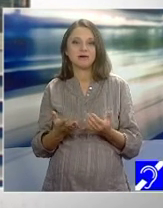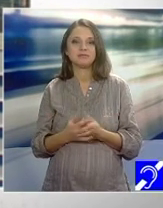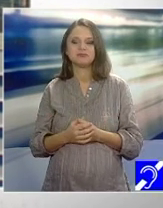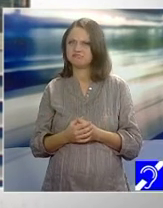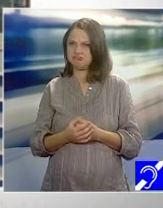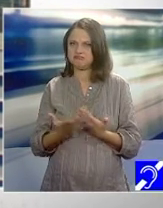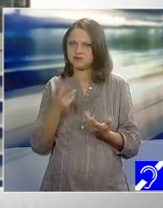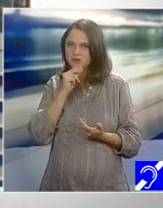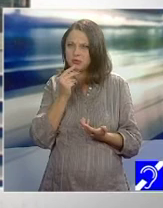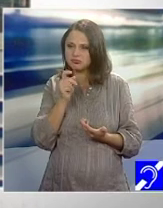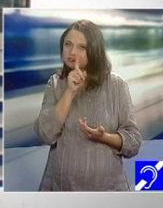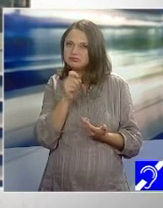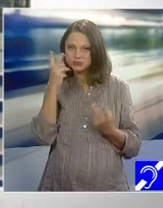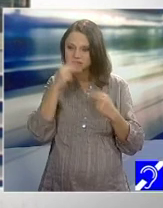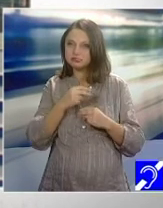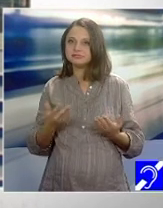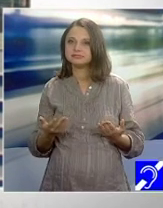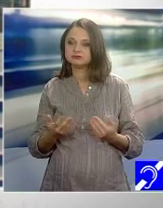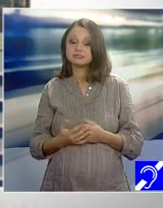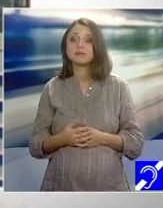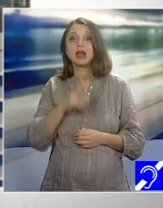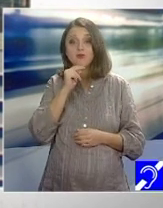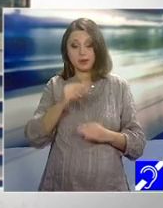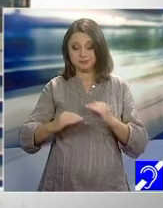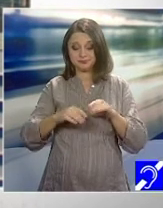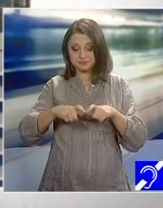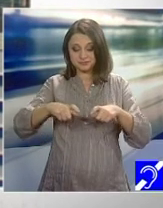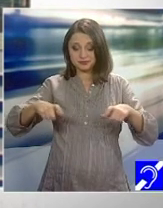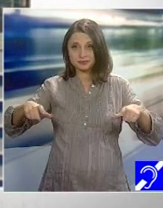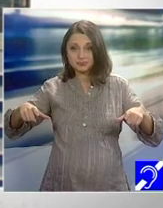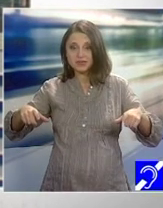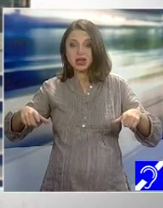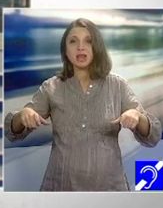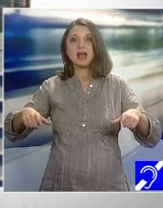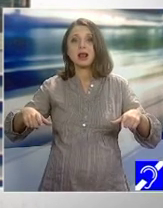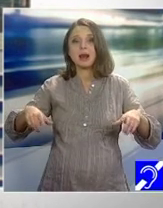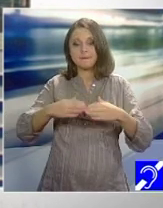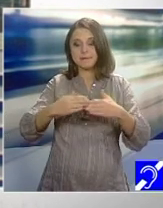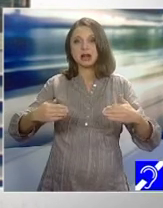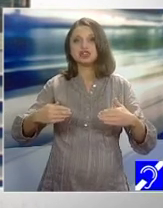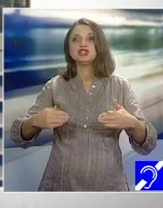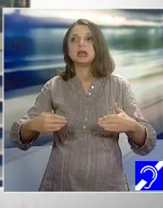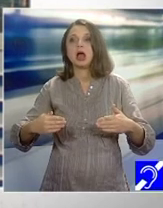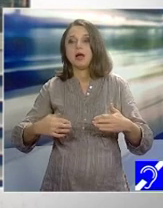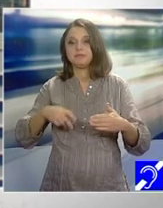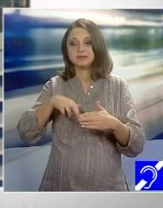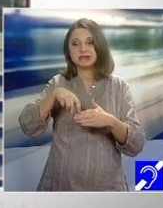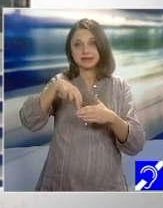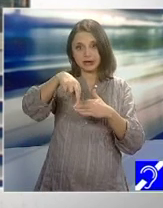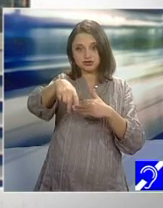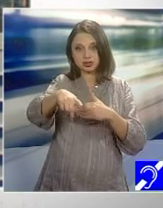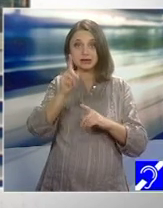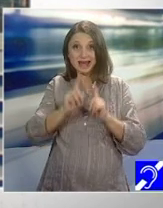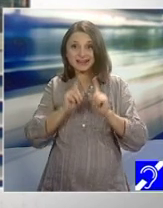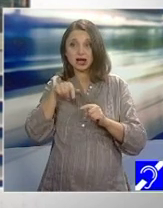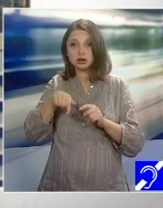Despre ce este vorba? Este vorba că covorașele acestea sunt puse la marginea trecerii, dar dacă tu te deplasezi